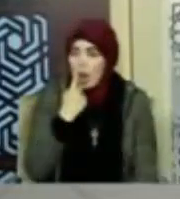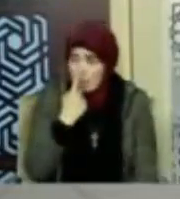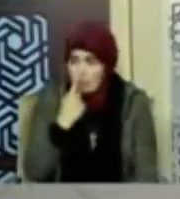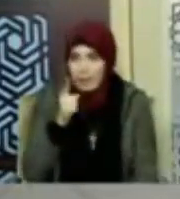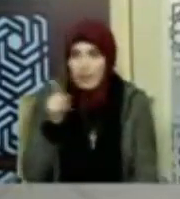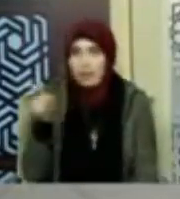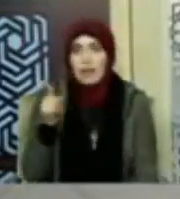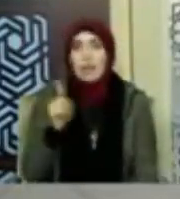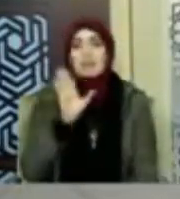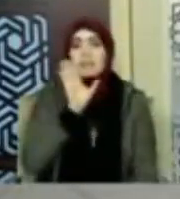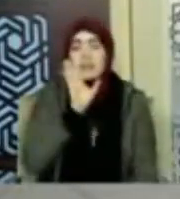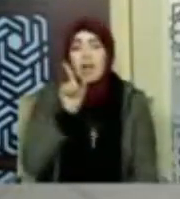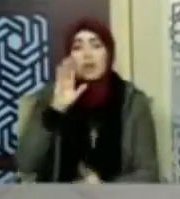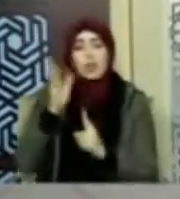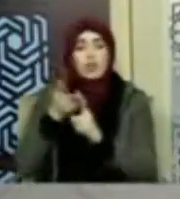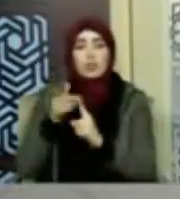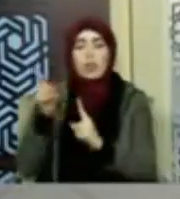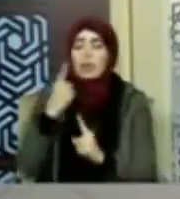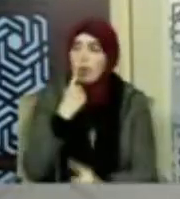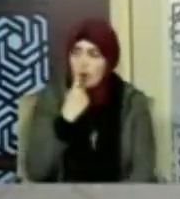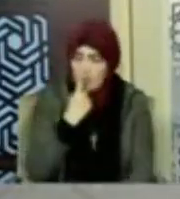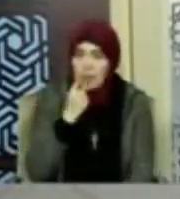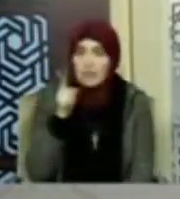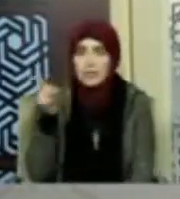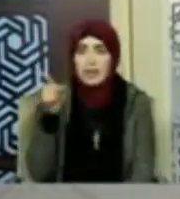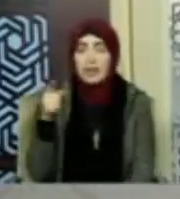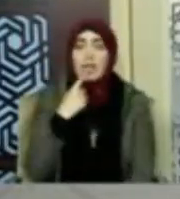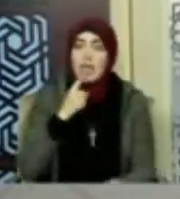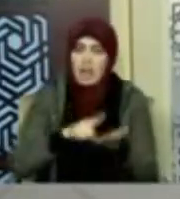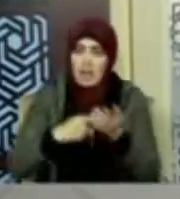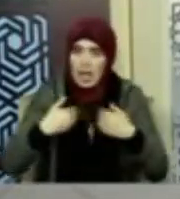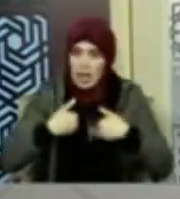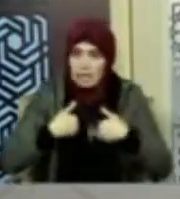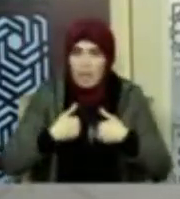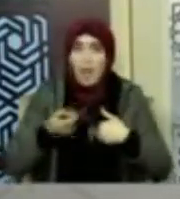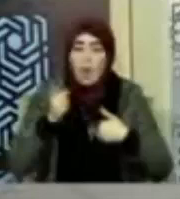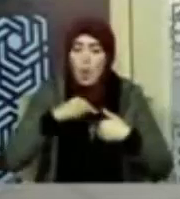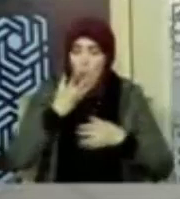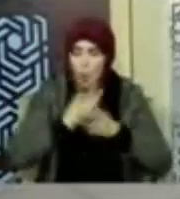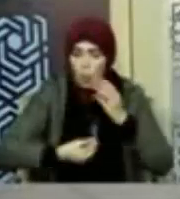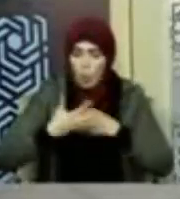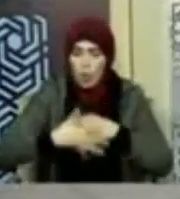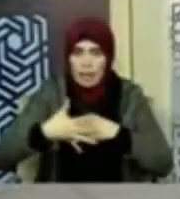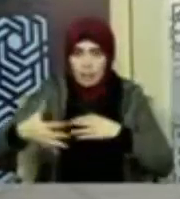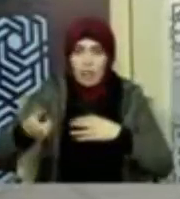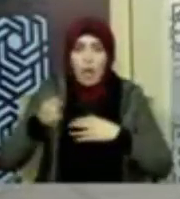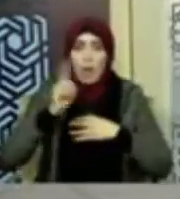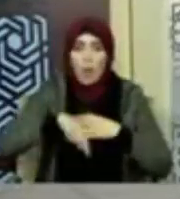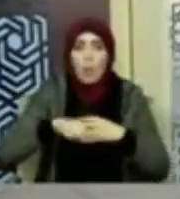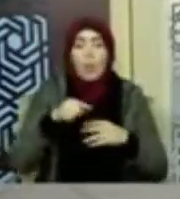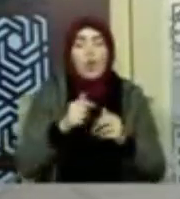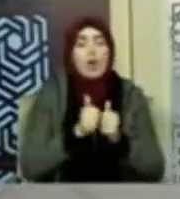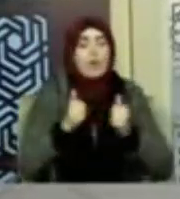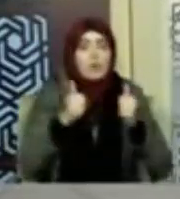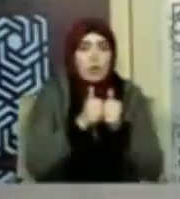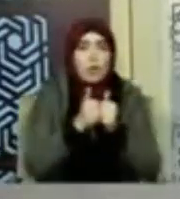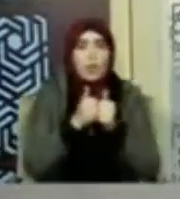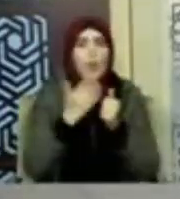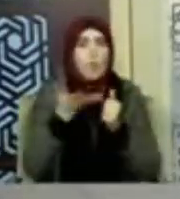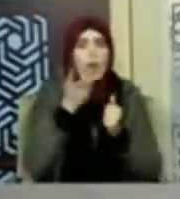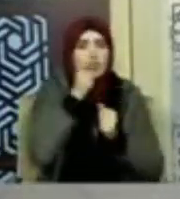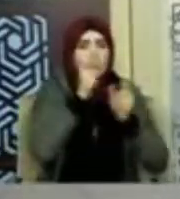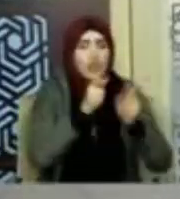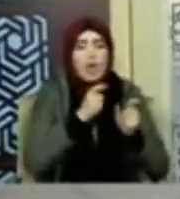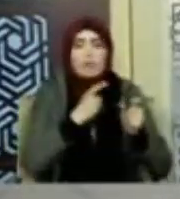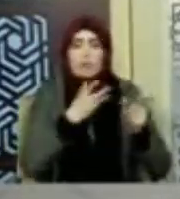فنحن وأبناؤنا وأهلونا وكل من معنا على